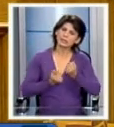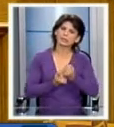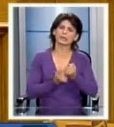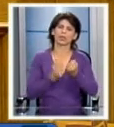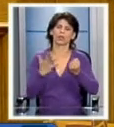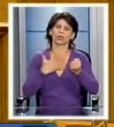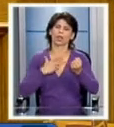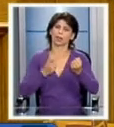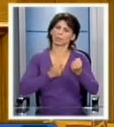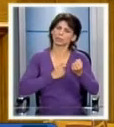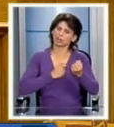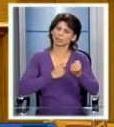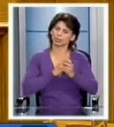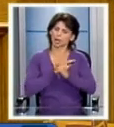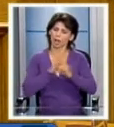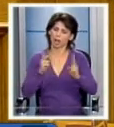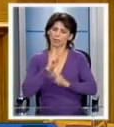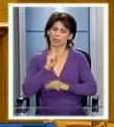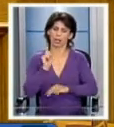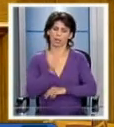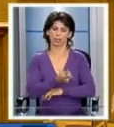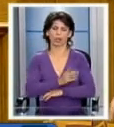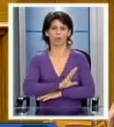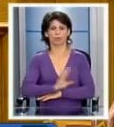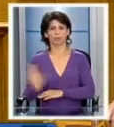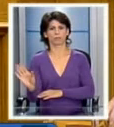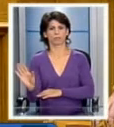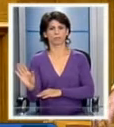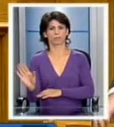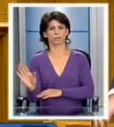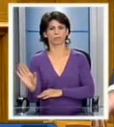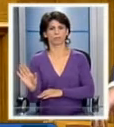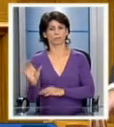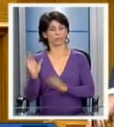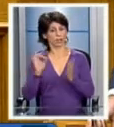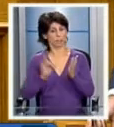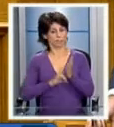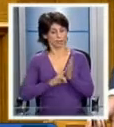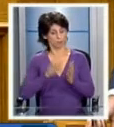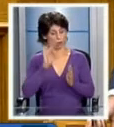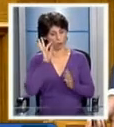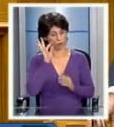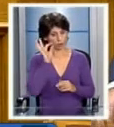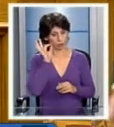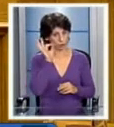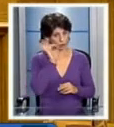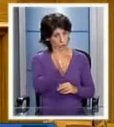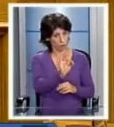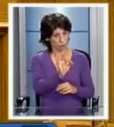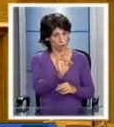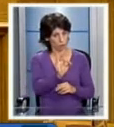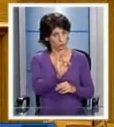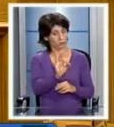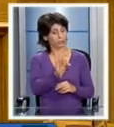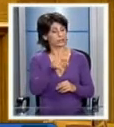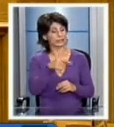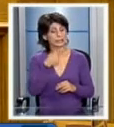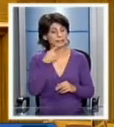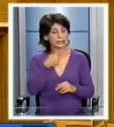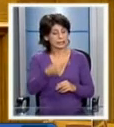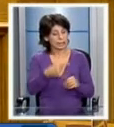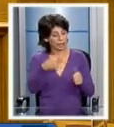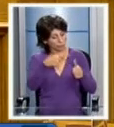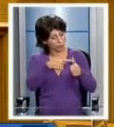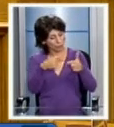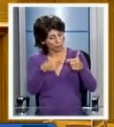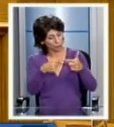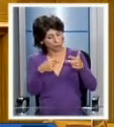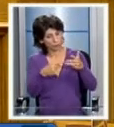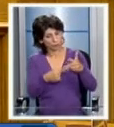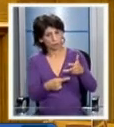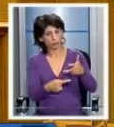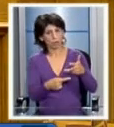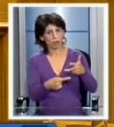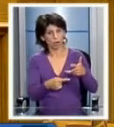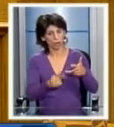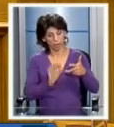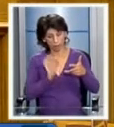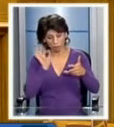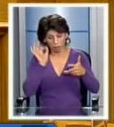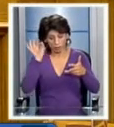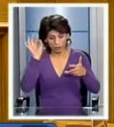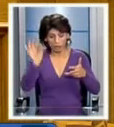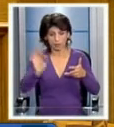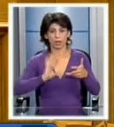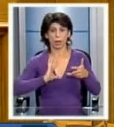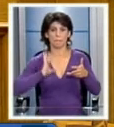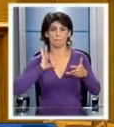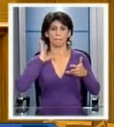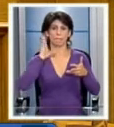και με σαφή εντολή. Να διεκπεραιώσει όσο ο σκοπός της επιβάλλει, αλλά να οδηγήσει και σύντομα τη χώρα σε εκλογές.